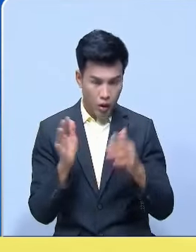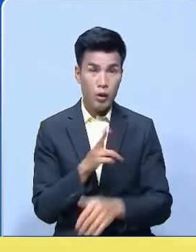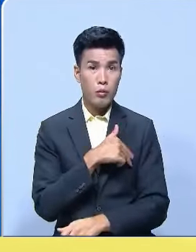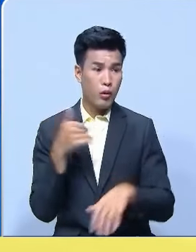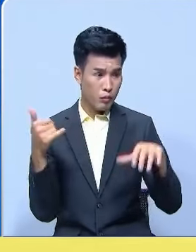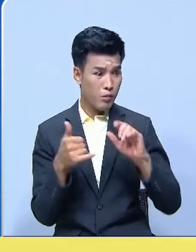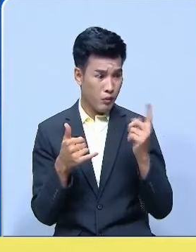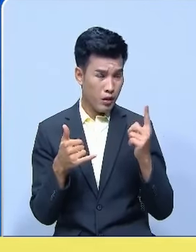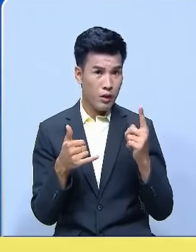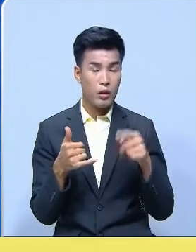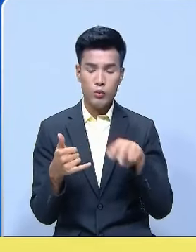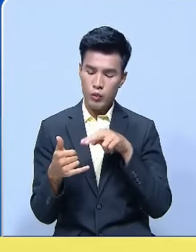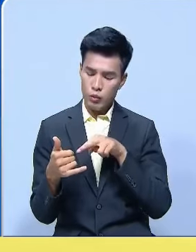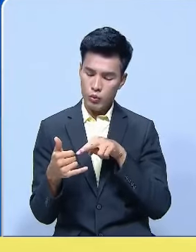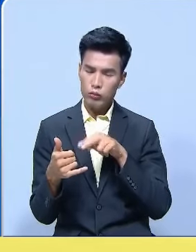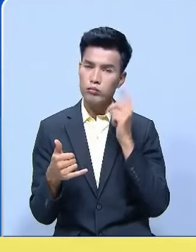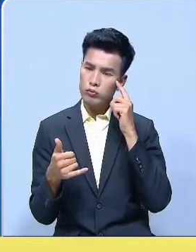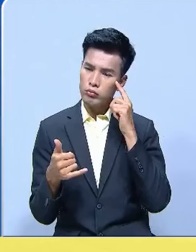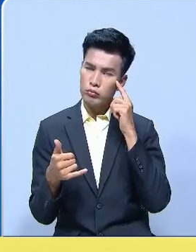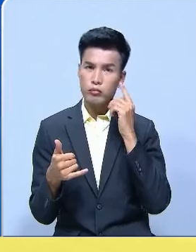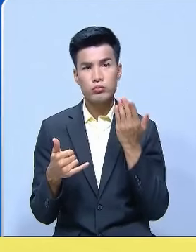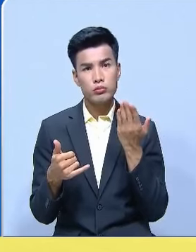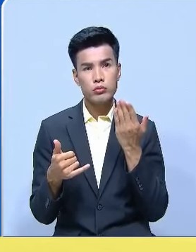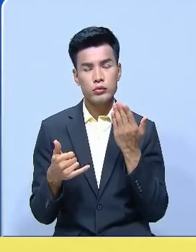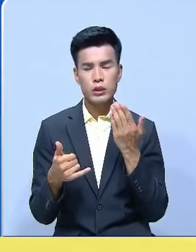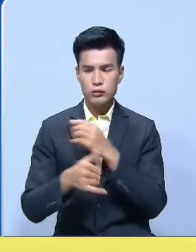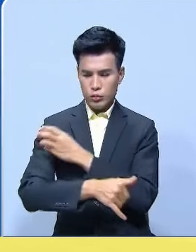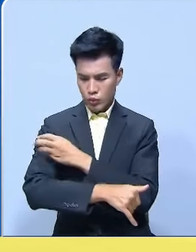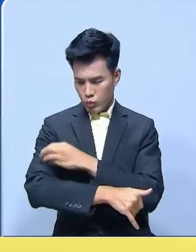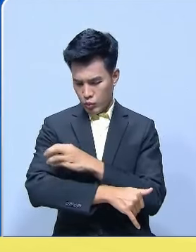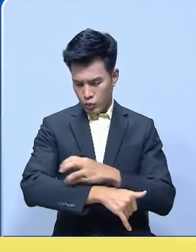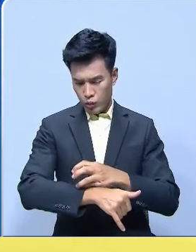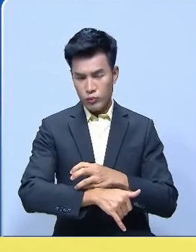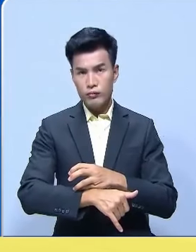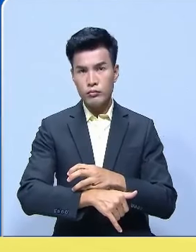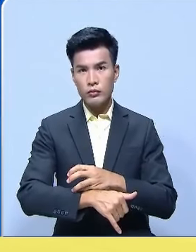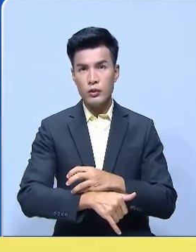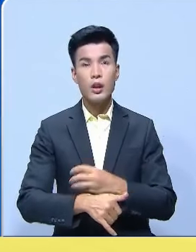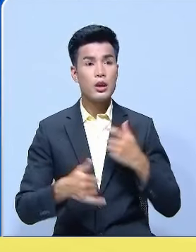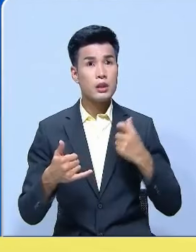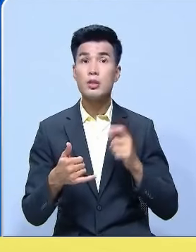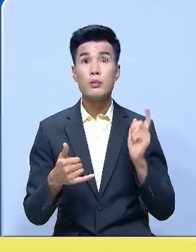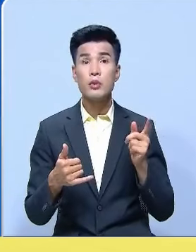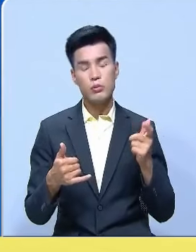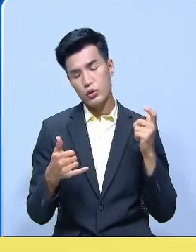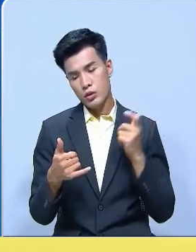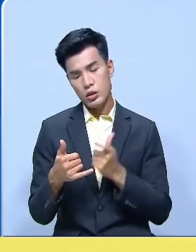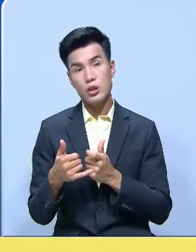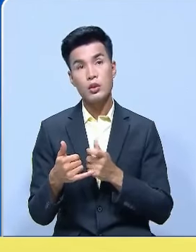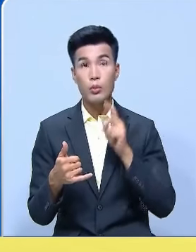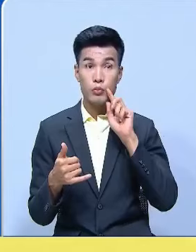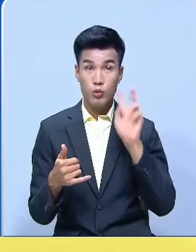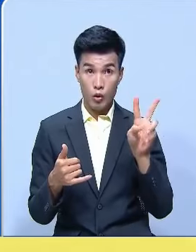งเอาหมอก็วินิจฉัยอีกเอ๊ะหรือว่าอาจจะเป็นอิสุกอิใสก็ฉีดยาแก้แพ้ตัวเดิมเข้าไปซ้ำอีกค่ะ